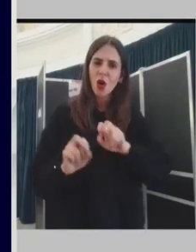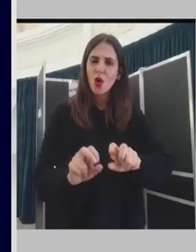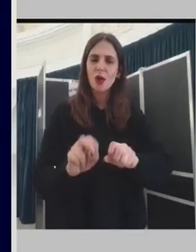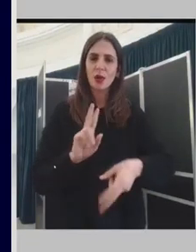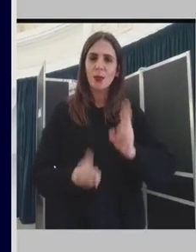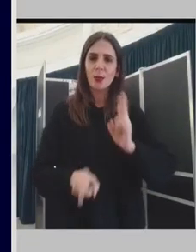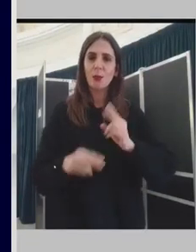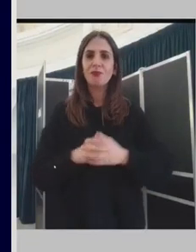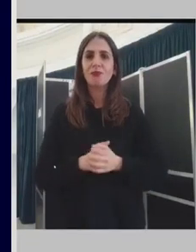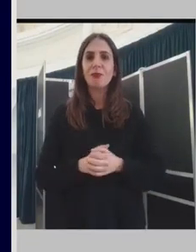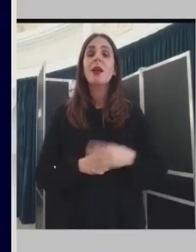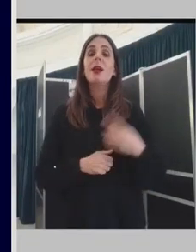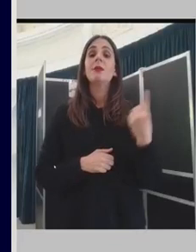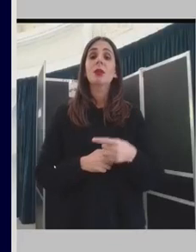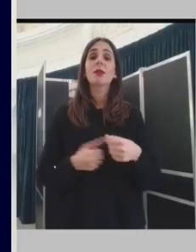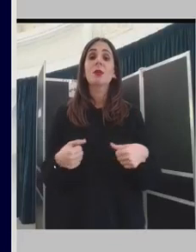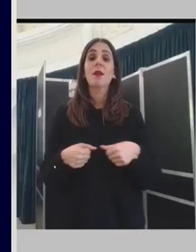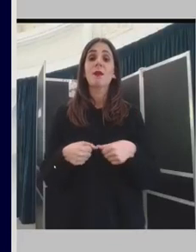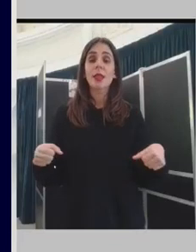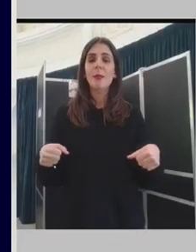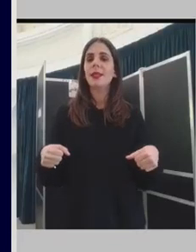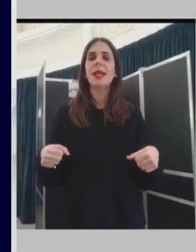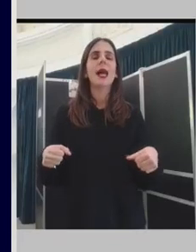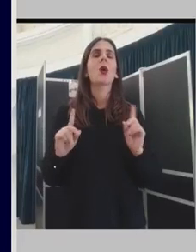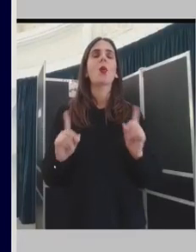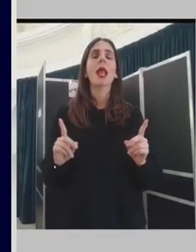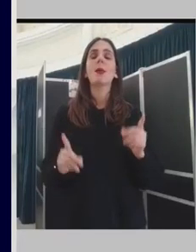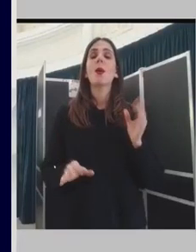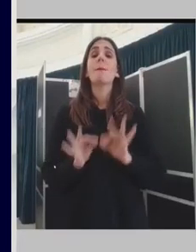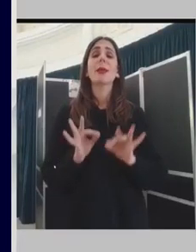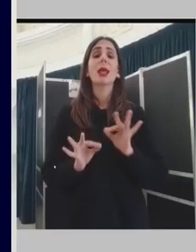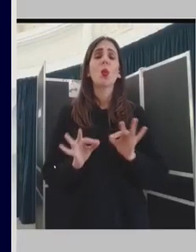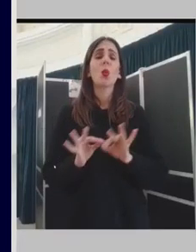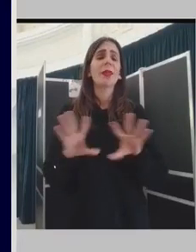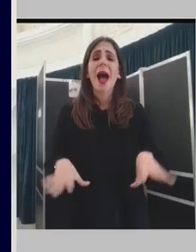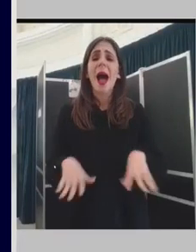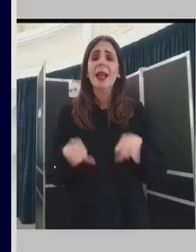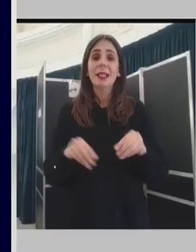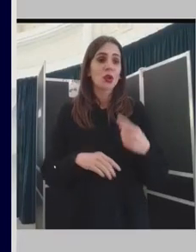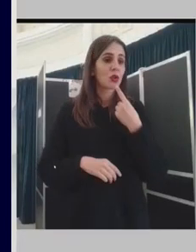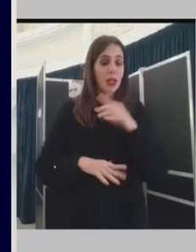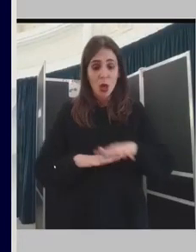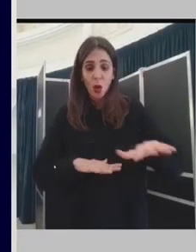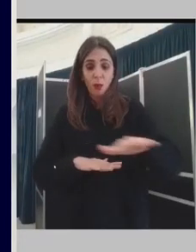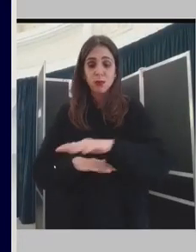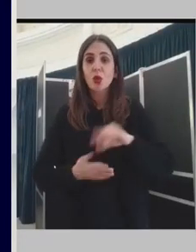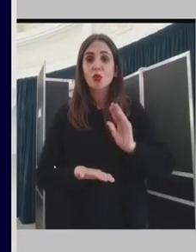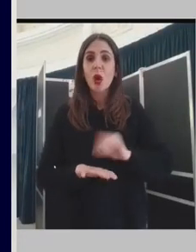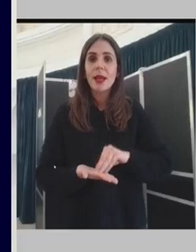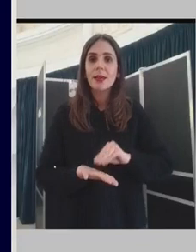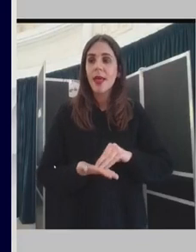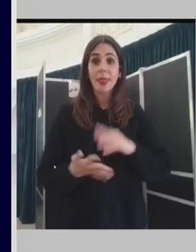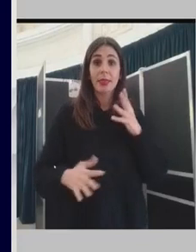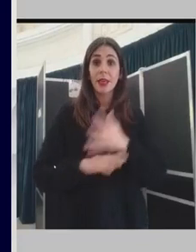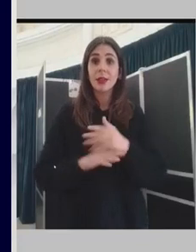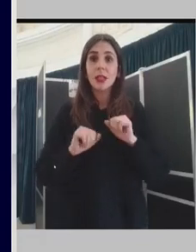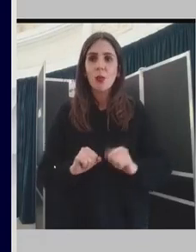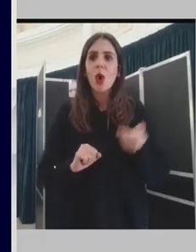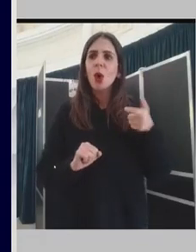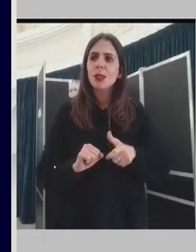618, è fondamentale i primi minuti e chiunque si trova sul posto può intervenire ed è preparato a